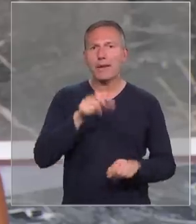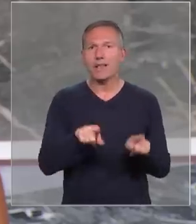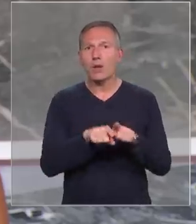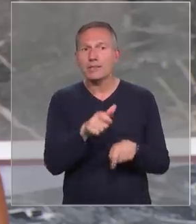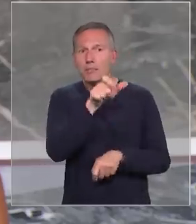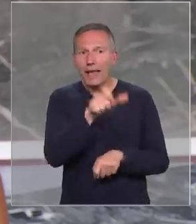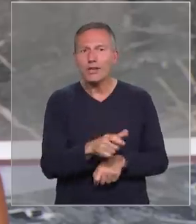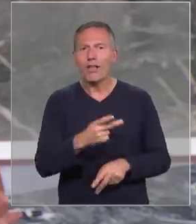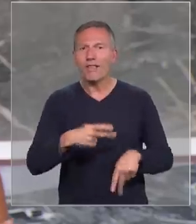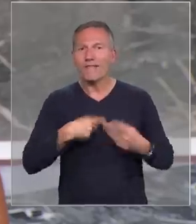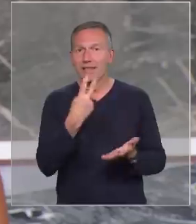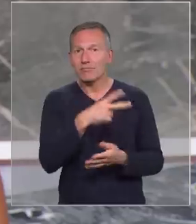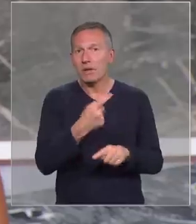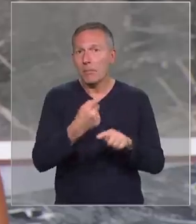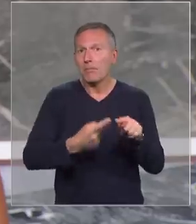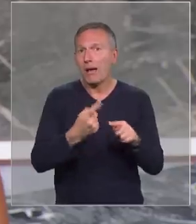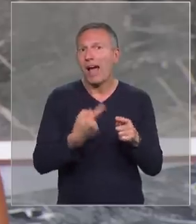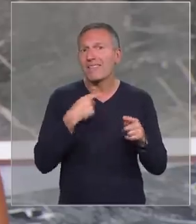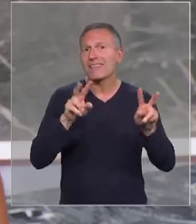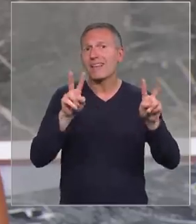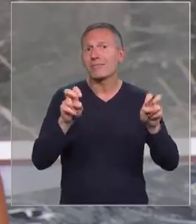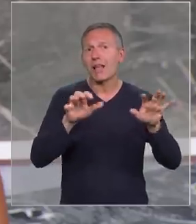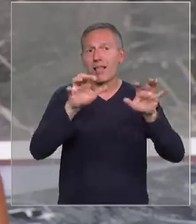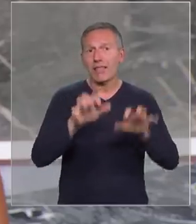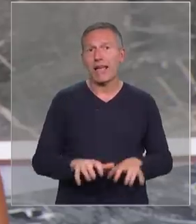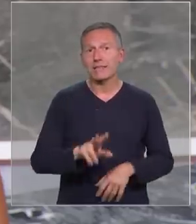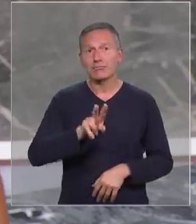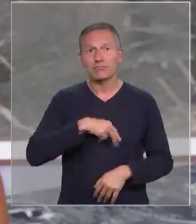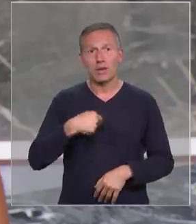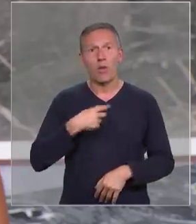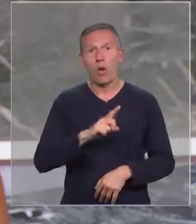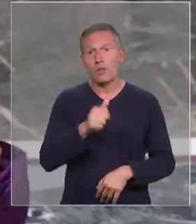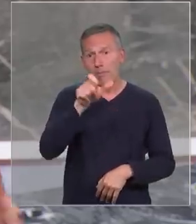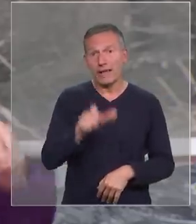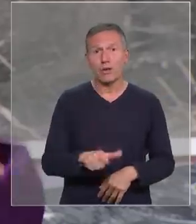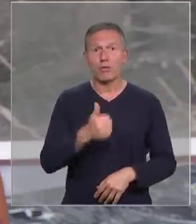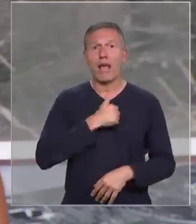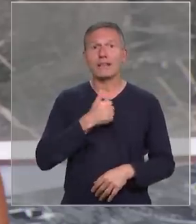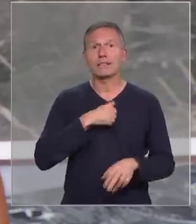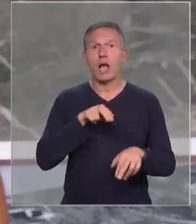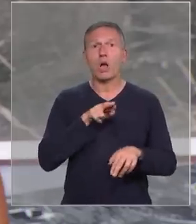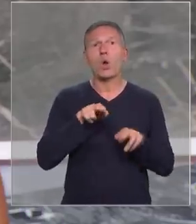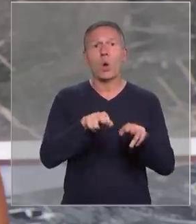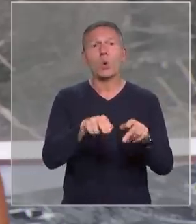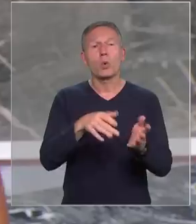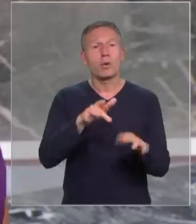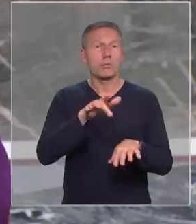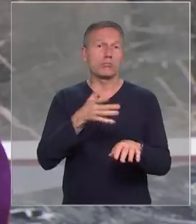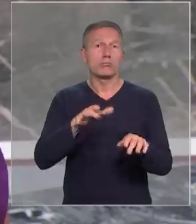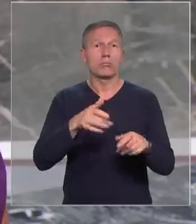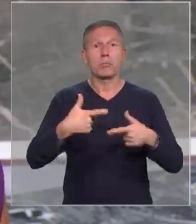vie de quelqu'un. J'emprunte ce texte, évidemment pas de moi, un artisan de la rue piétonne principale de